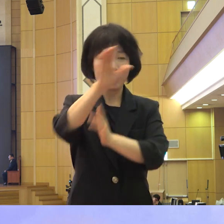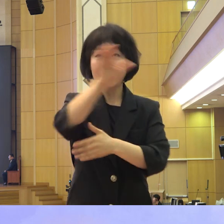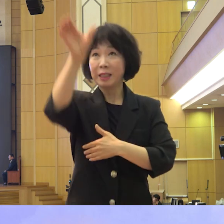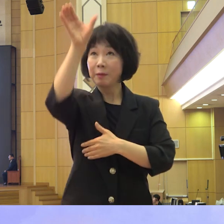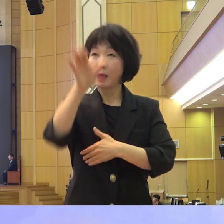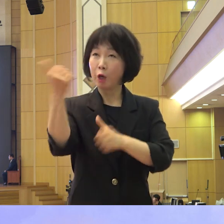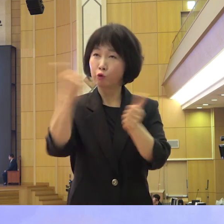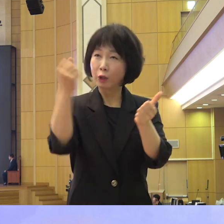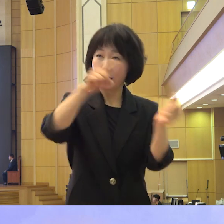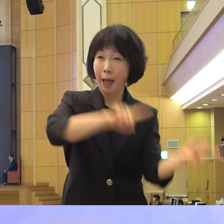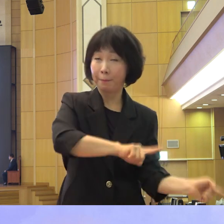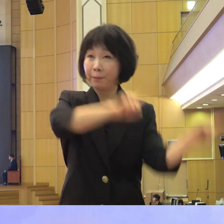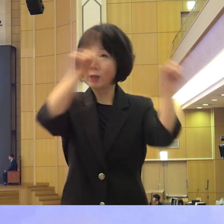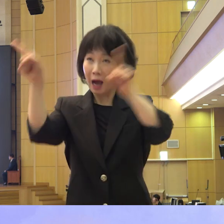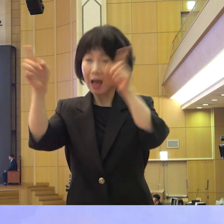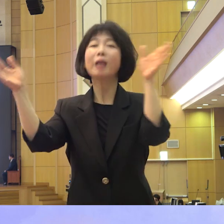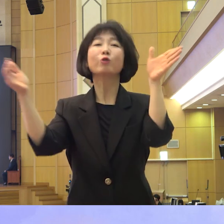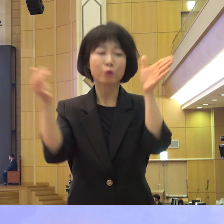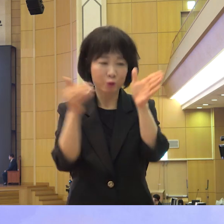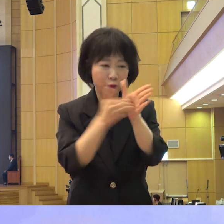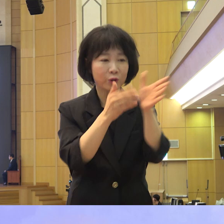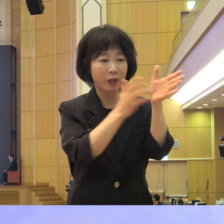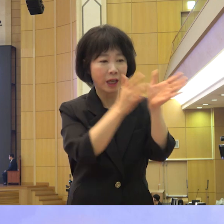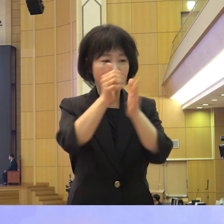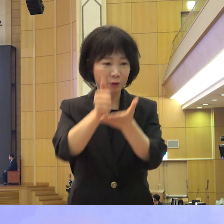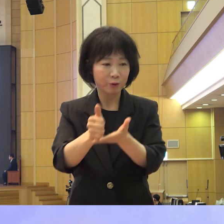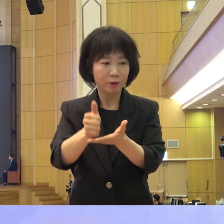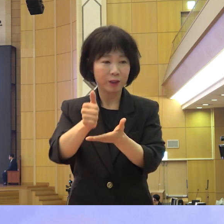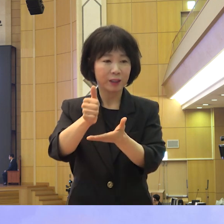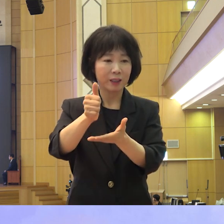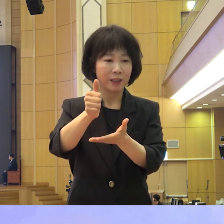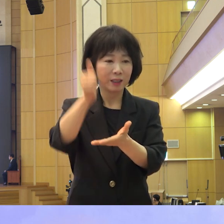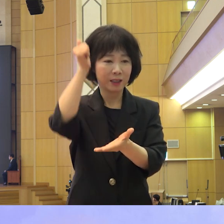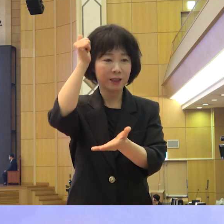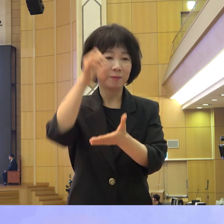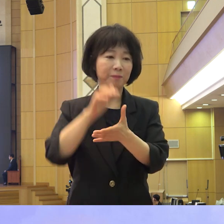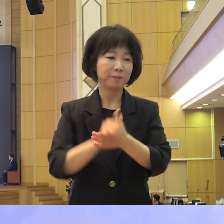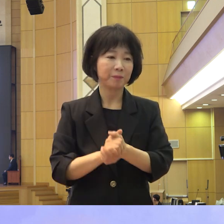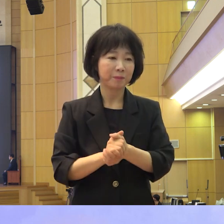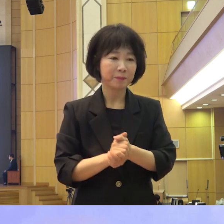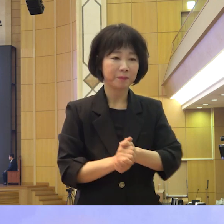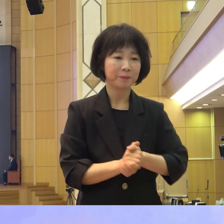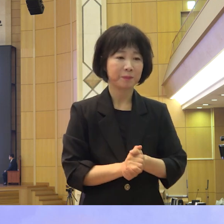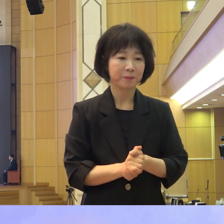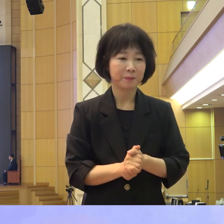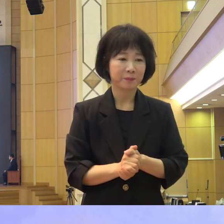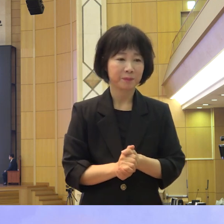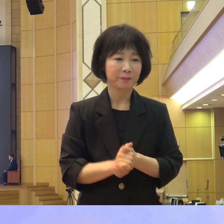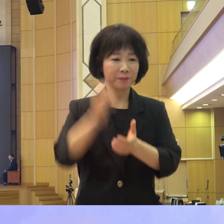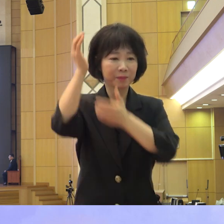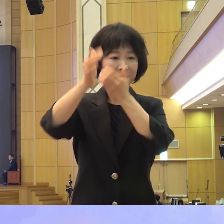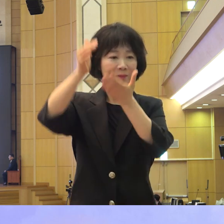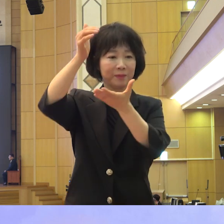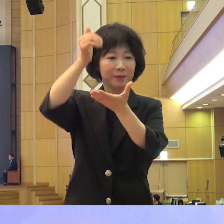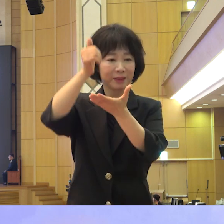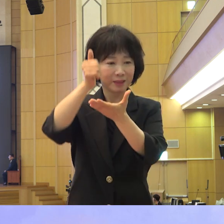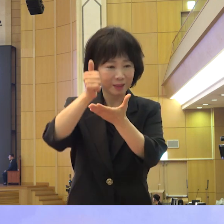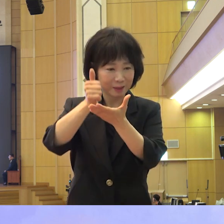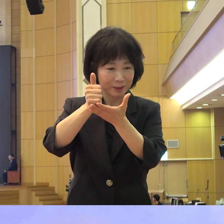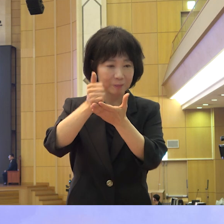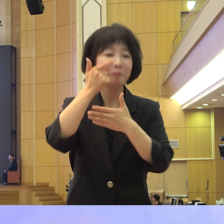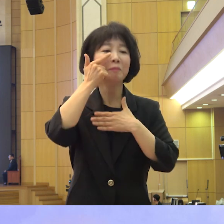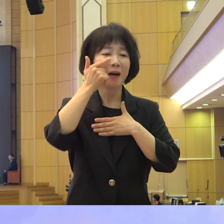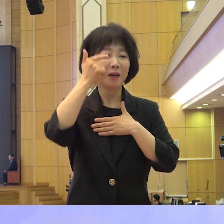십자가에서 다시 사신 예수. 하나님 아버지를 이 땅에 있는 땅에